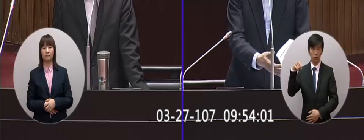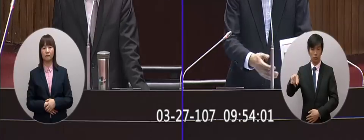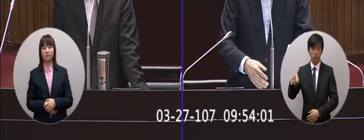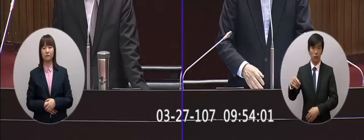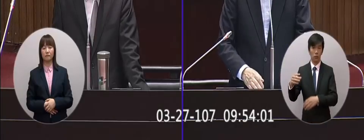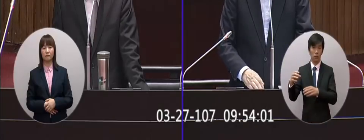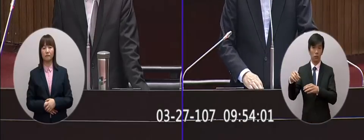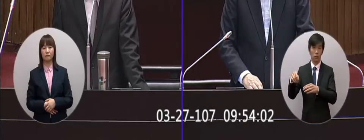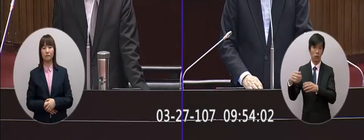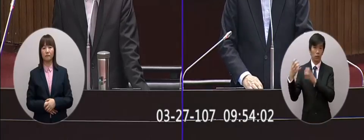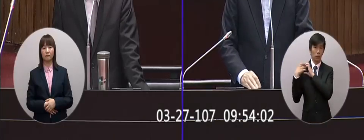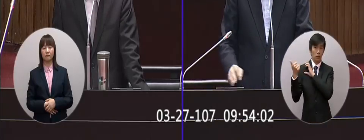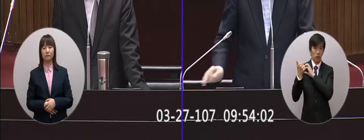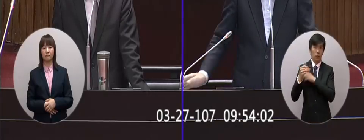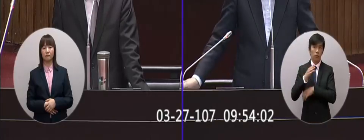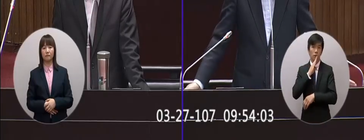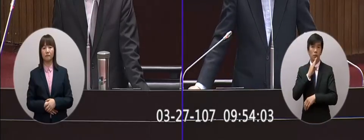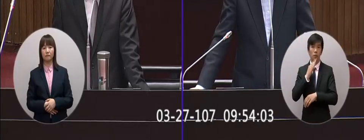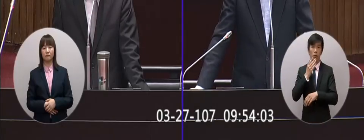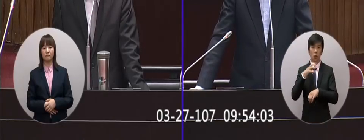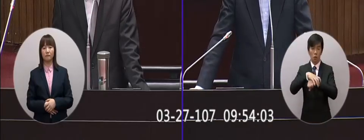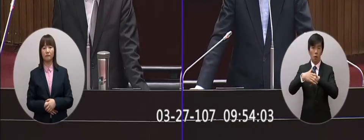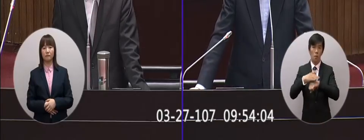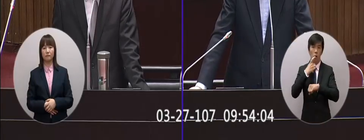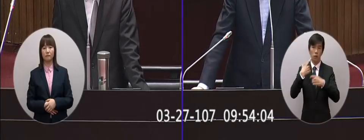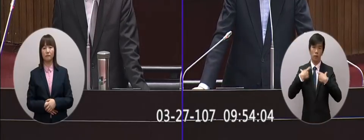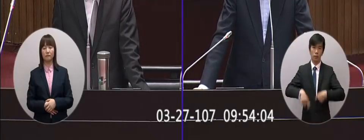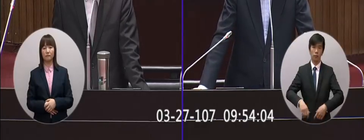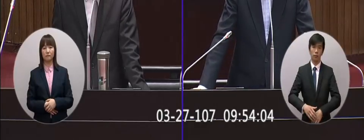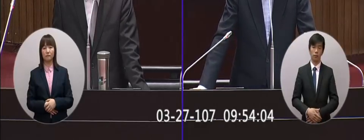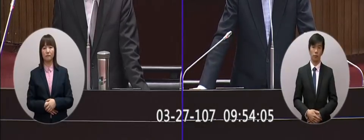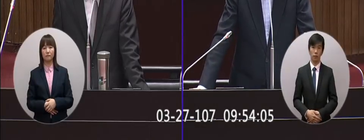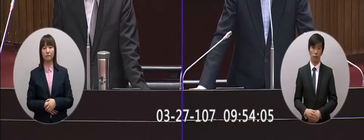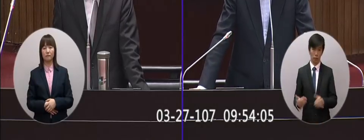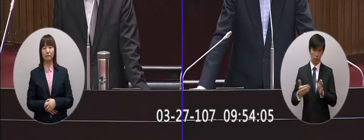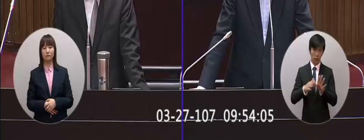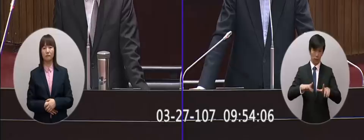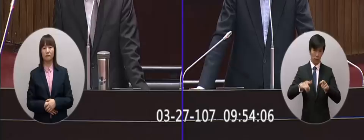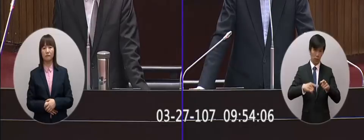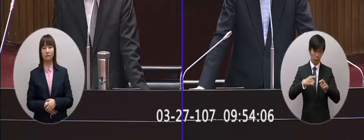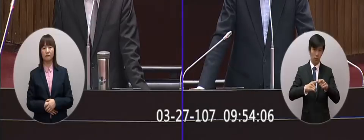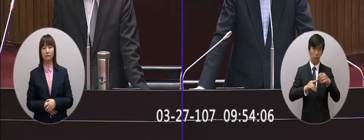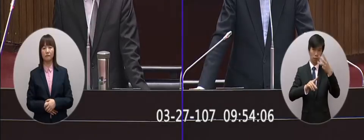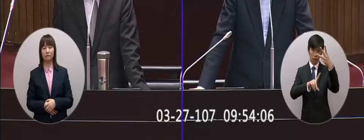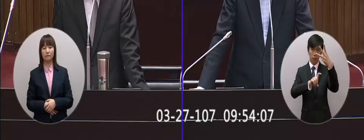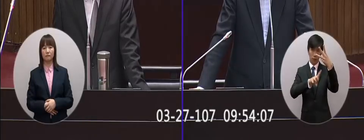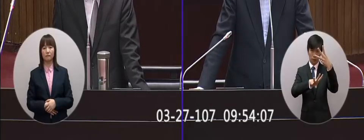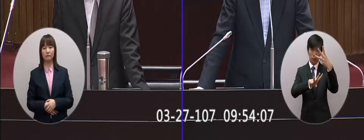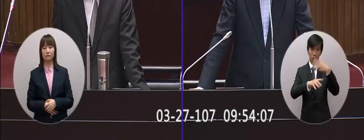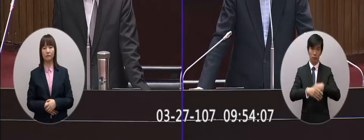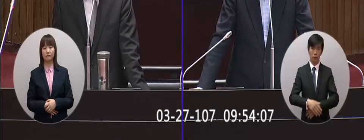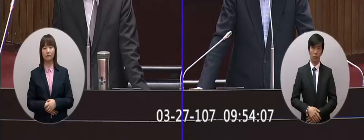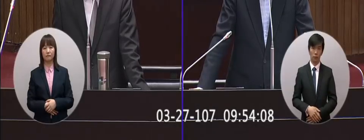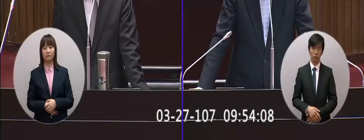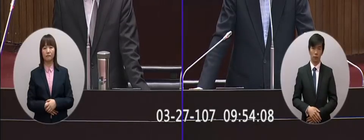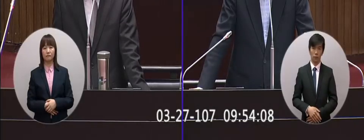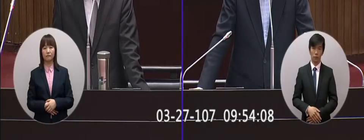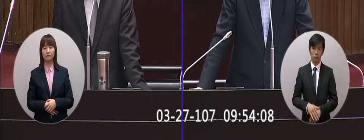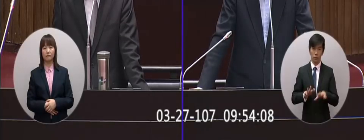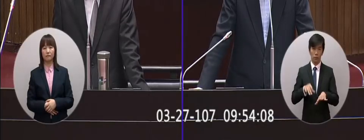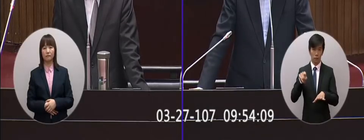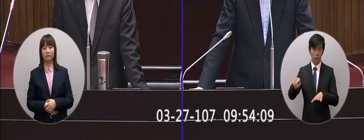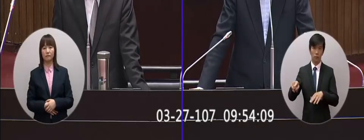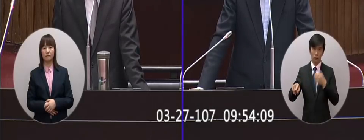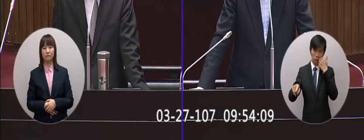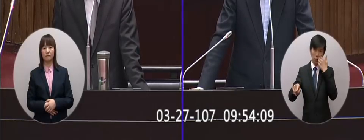贵。到了今年3月14号，这个人呢，现在叫环保署的